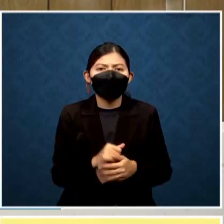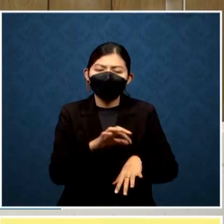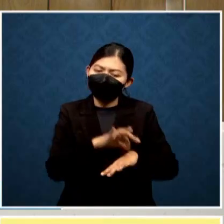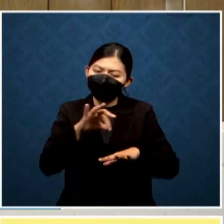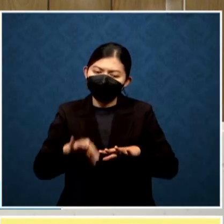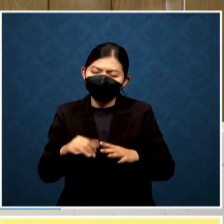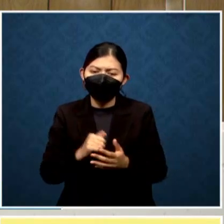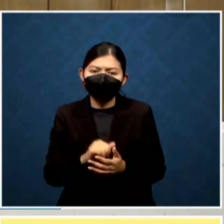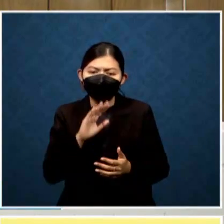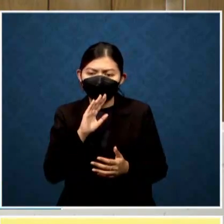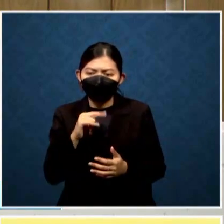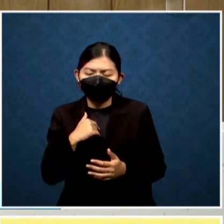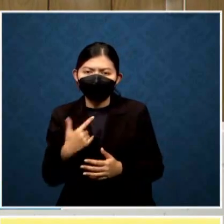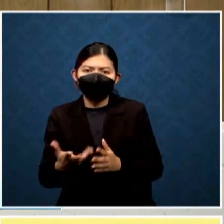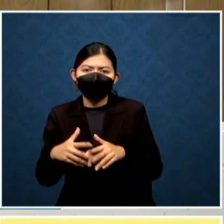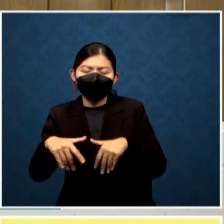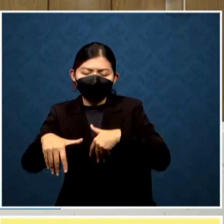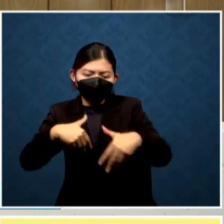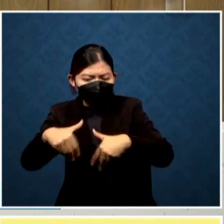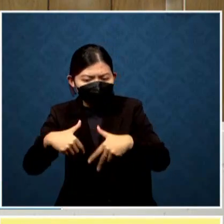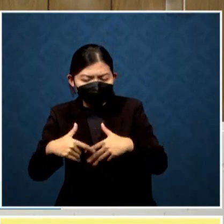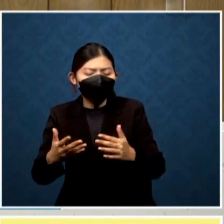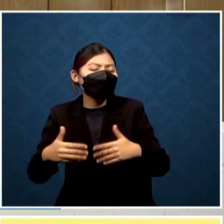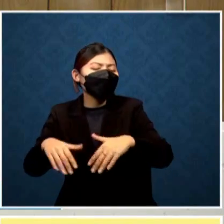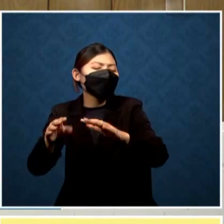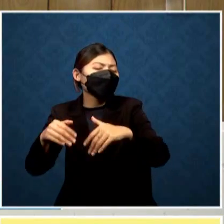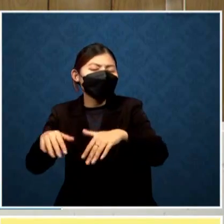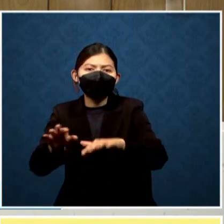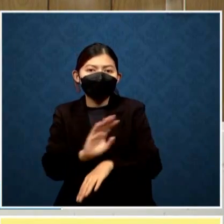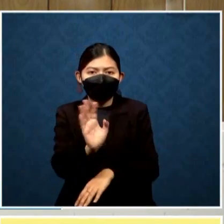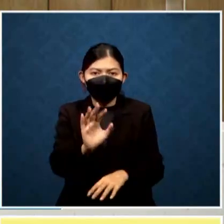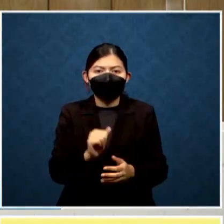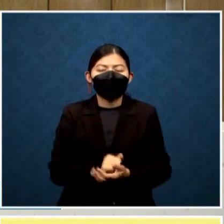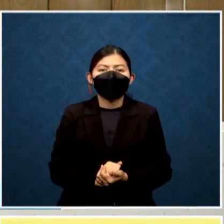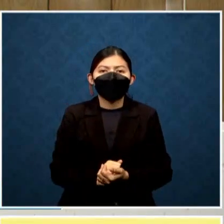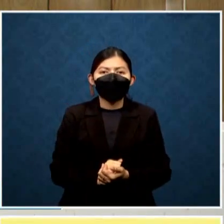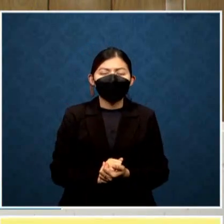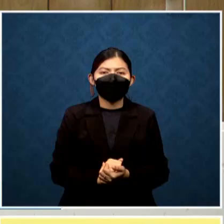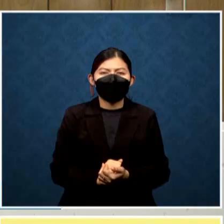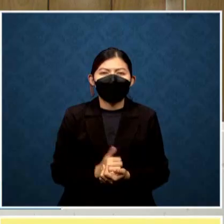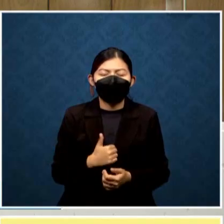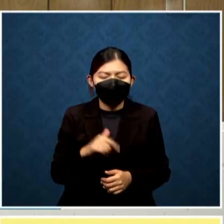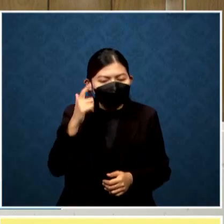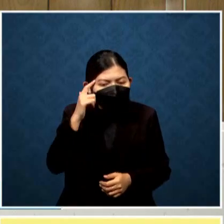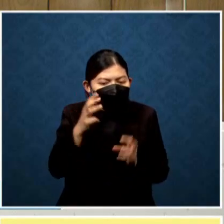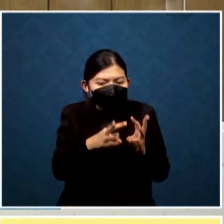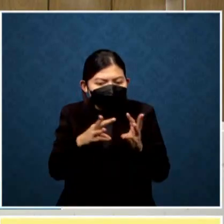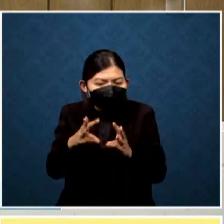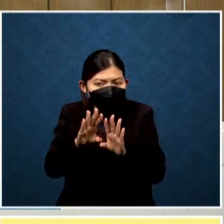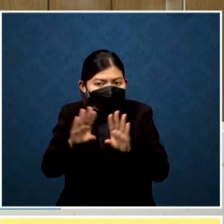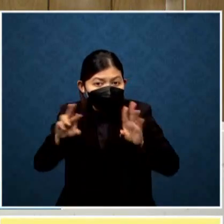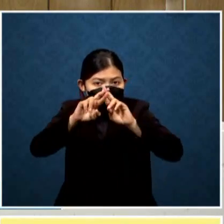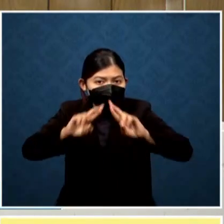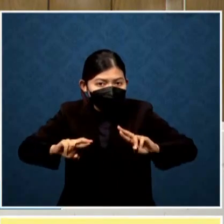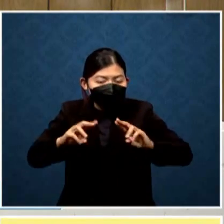กิจถึงจะไม่ใช่เขตโซนนิ่งก็รุ่มรวยกันไปบางทีคนพวกนี้เนี่ยท่านเขาก็ใช้วิธีที่ว่าเปิดเป็นร้านอาหาร